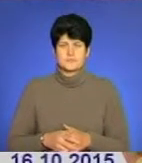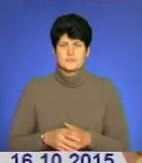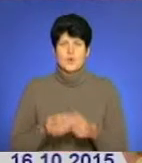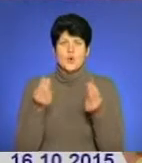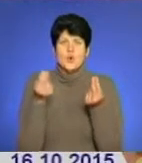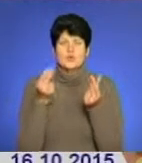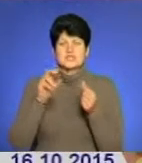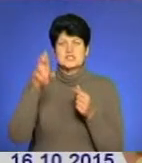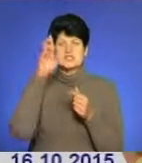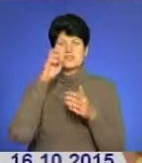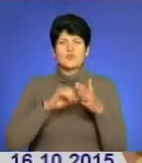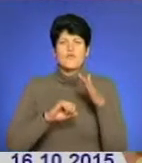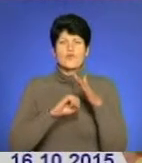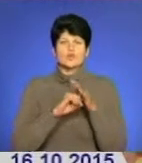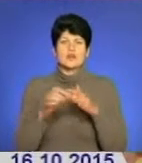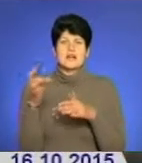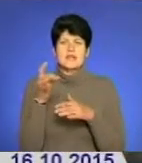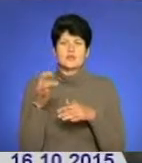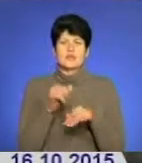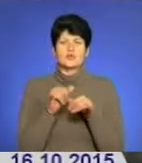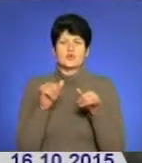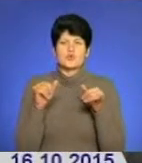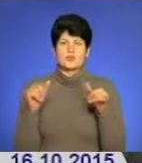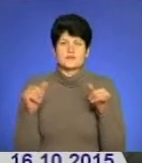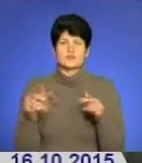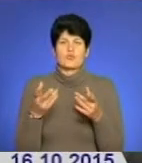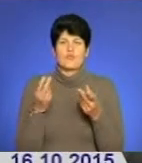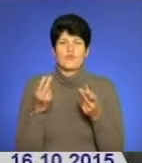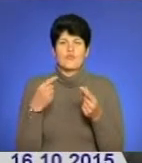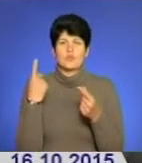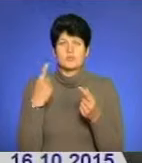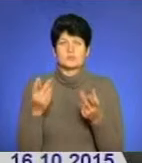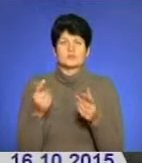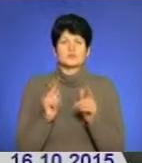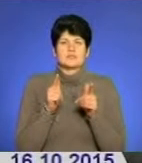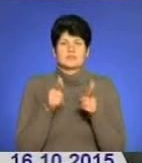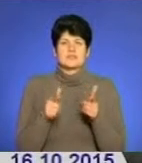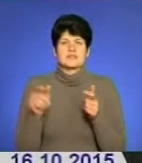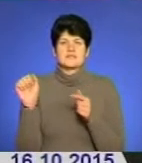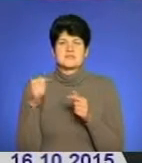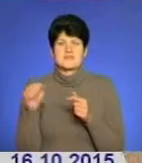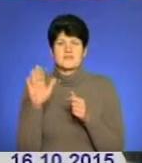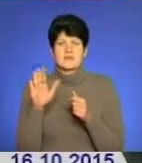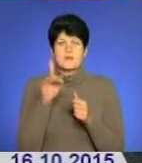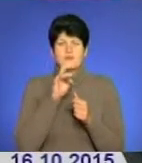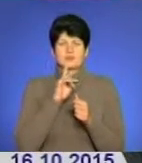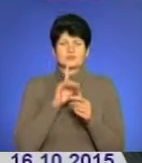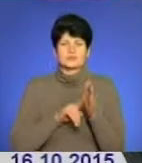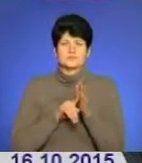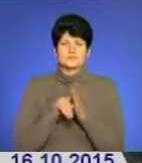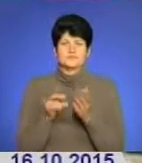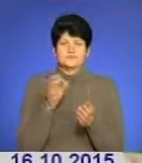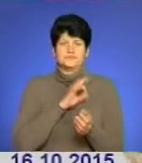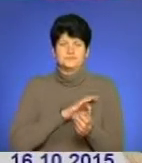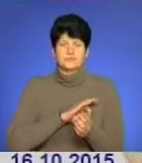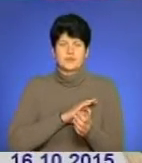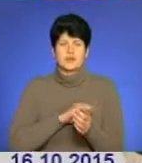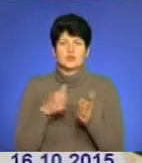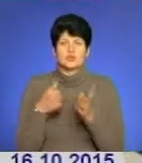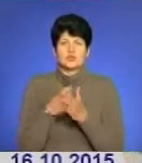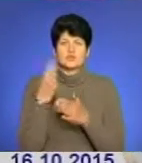кошти з Державного фонду регіонального розвитку в область надійшли лише в серпні-вересні, однак поки що їх встигають освоїти. Включно до